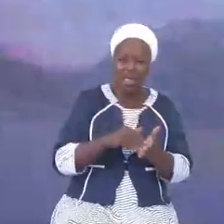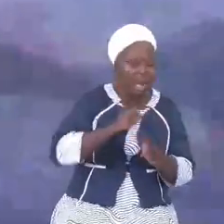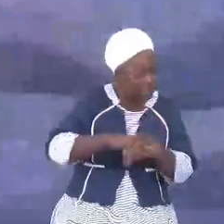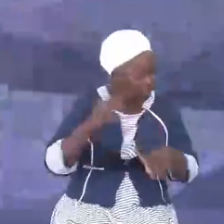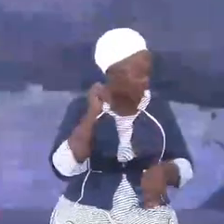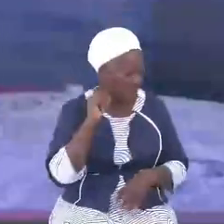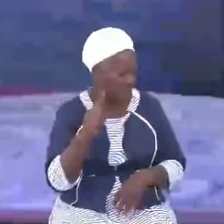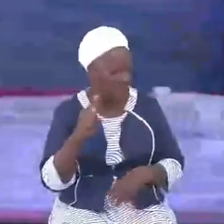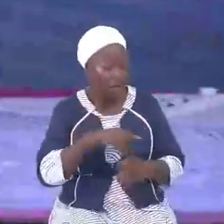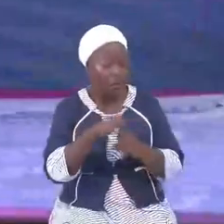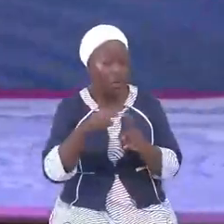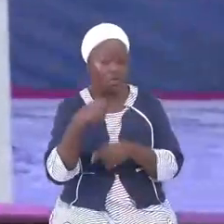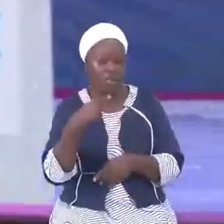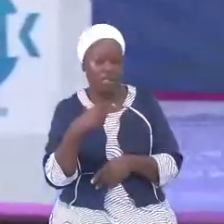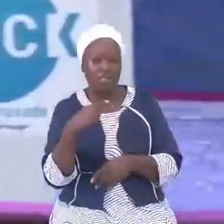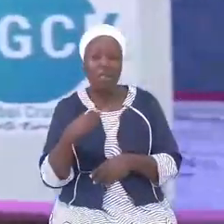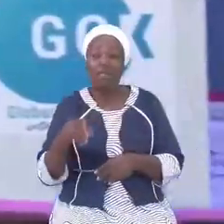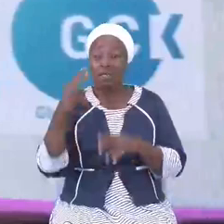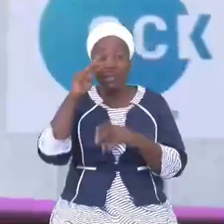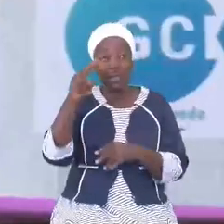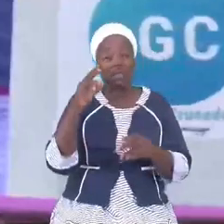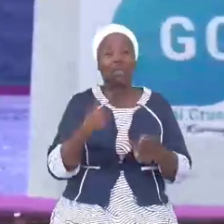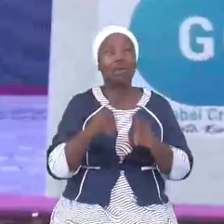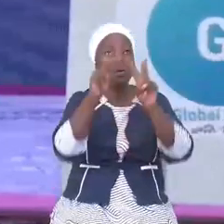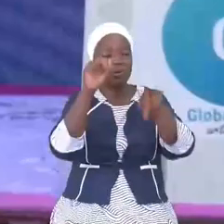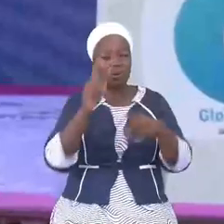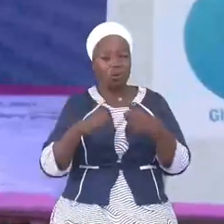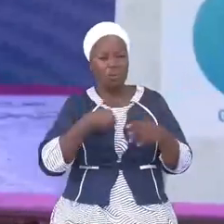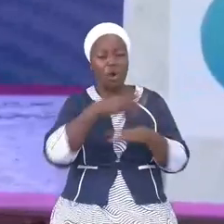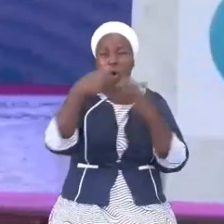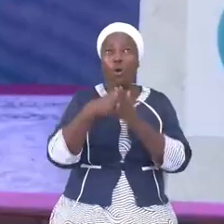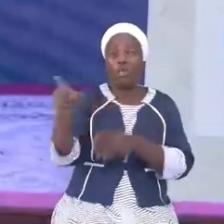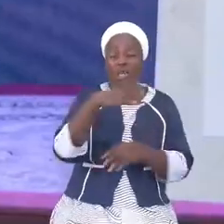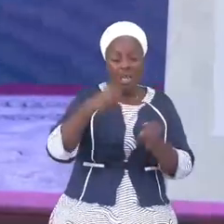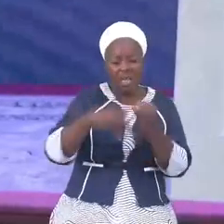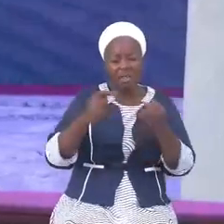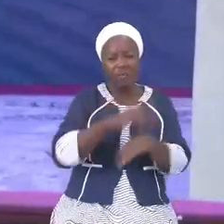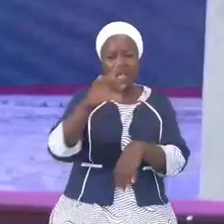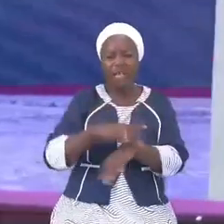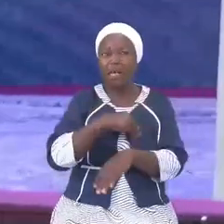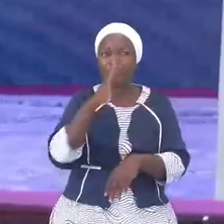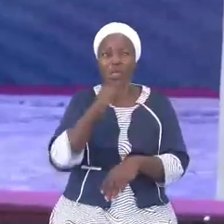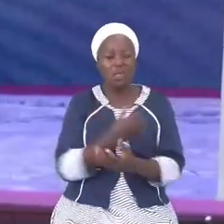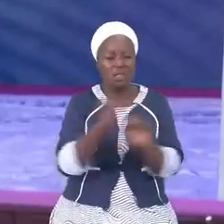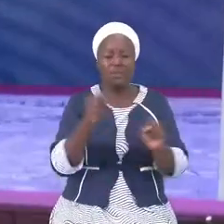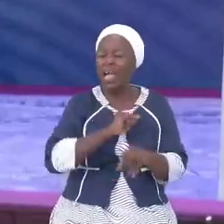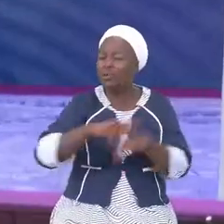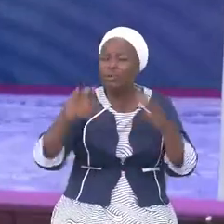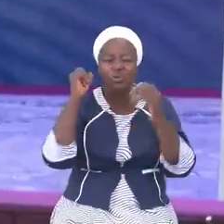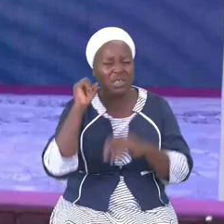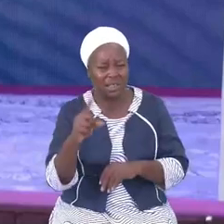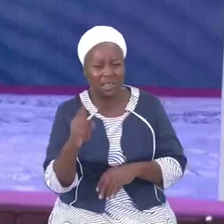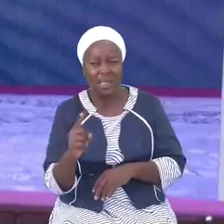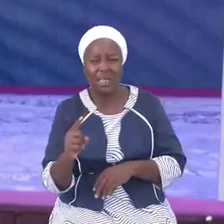pas quand il a dit, portez les regards sur moi, vous qui êtes aux extrémités de la terre, soyez sauvés. Je ne comprenais pas quand tu as